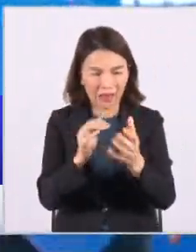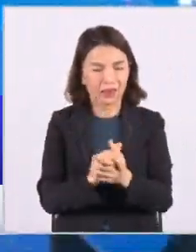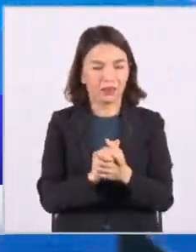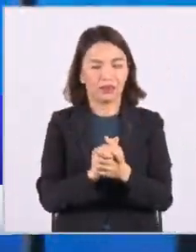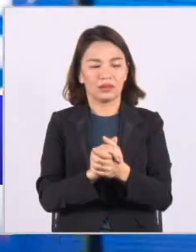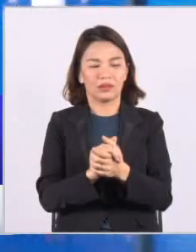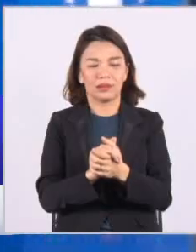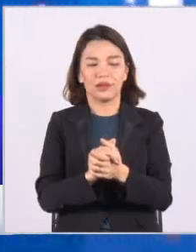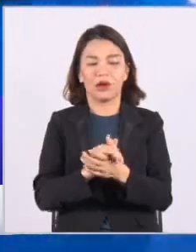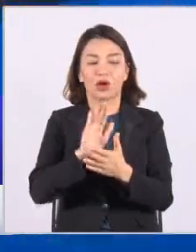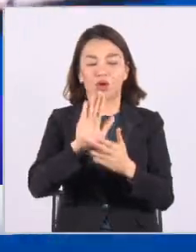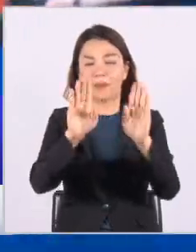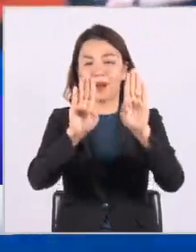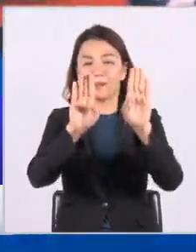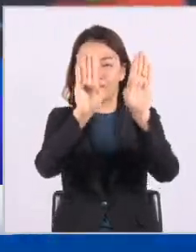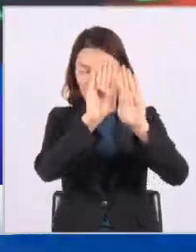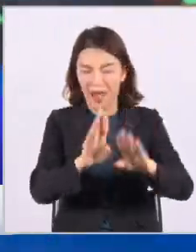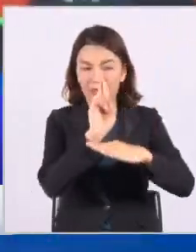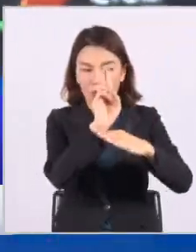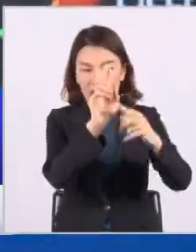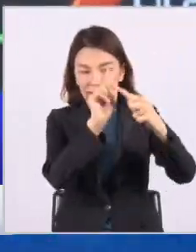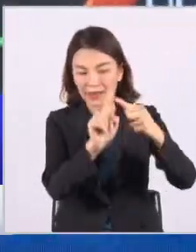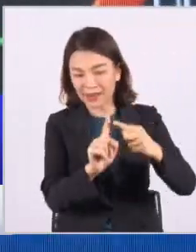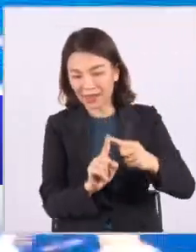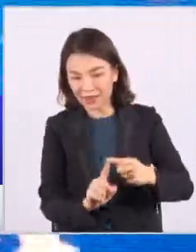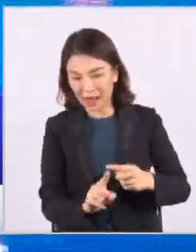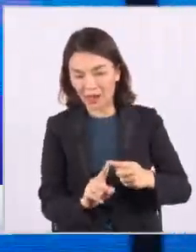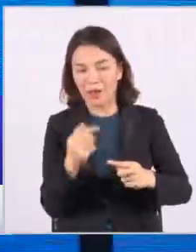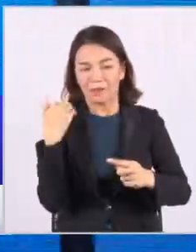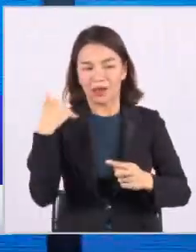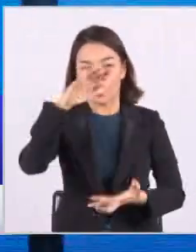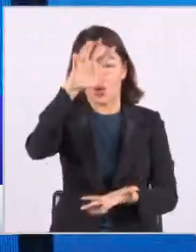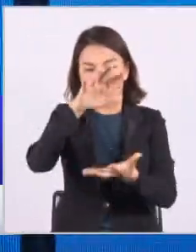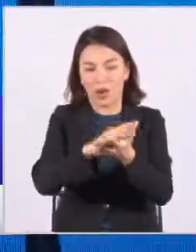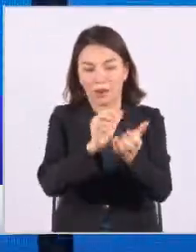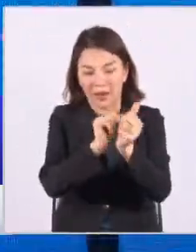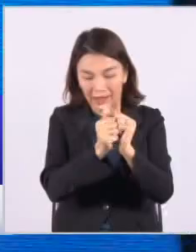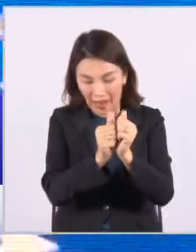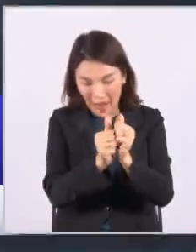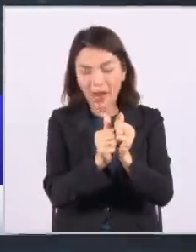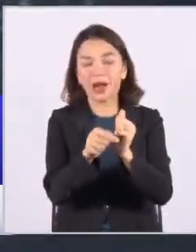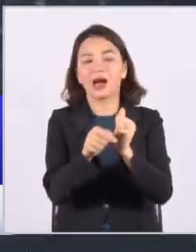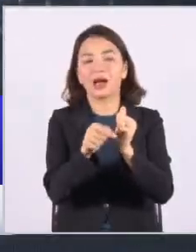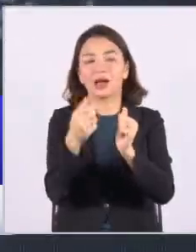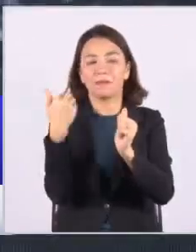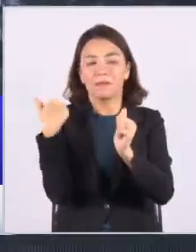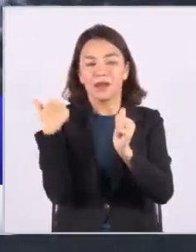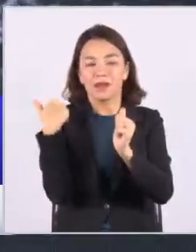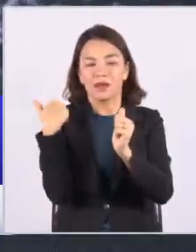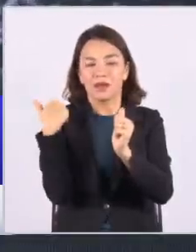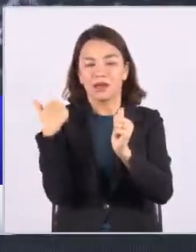3รางวัลนะคะแล้วก็ Thailand Super Production 1รางวัล Thailand Super Showroom 1รางวัลและ